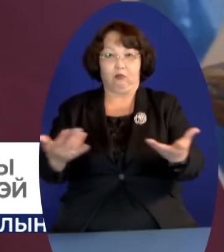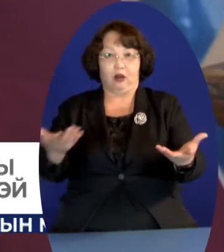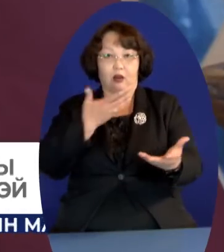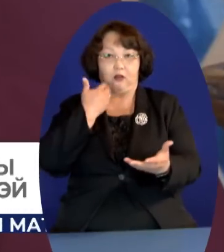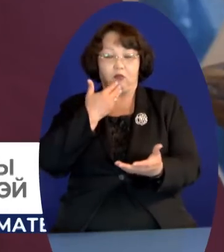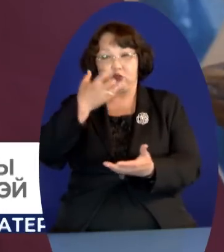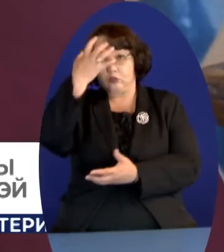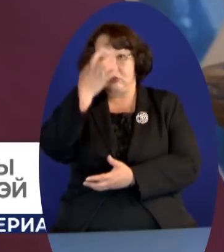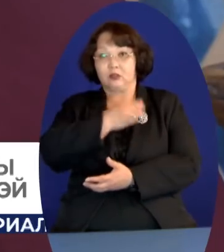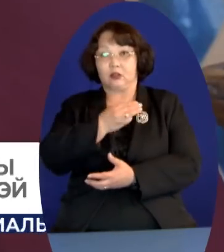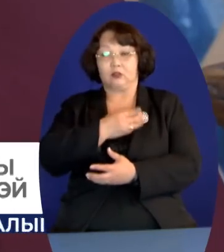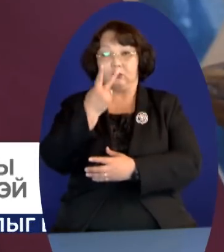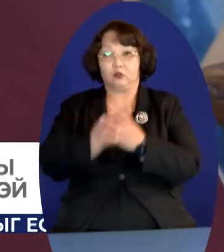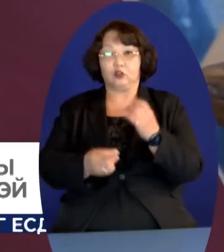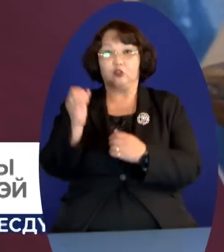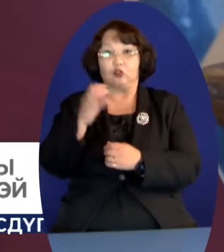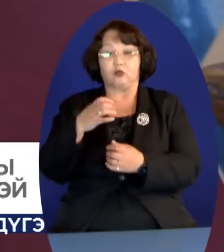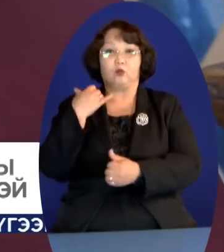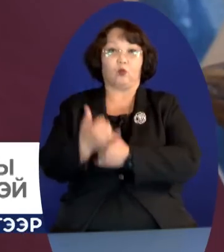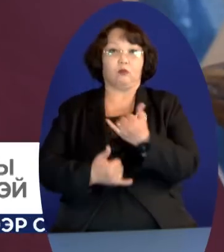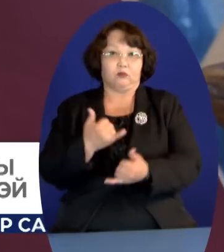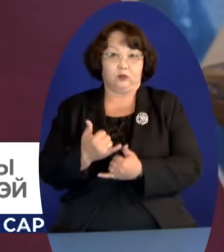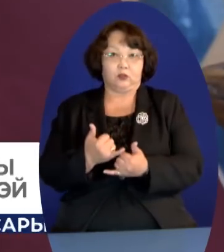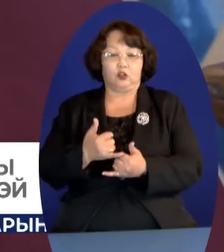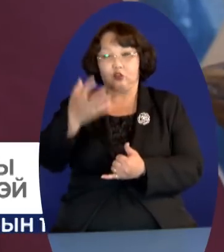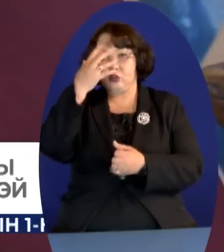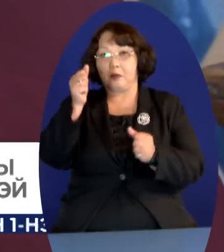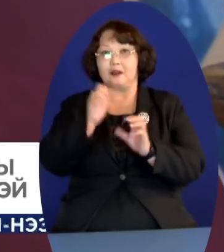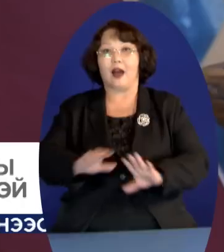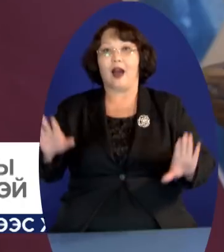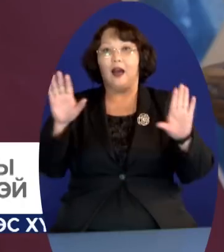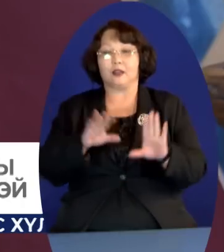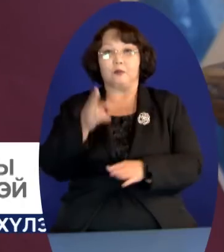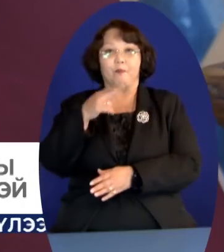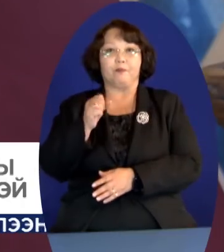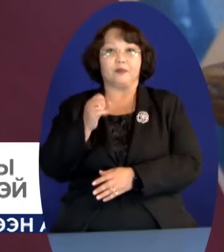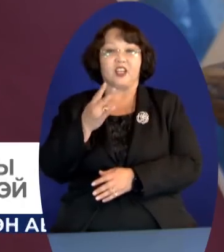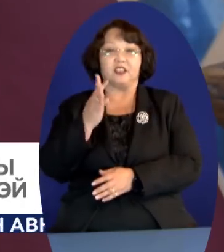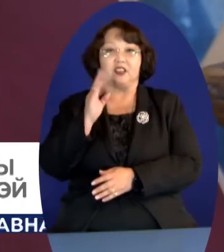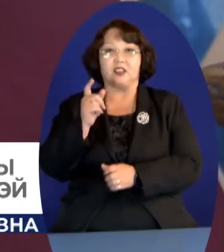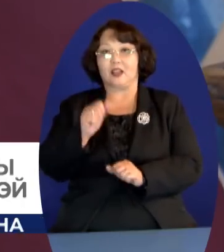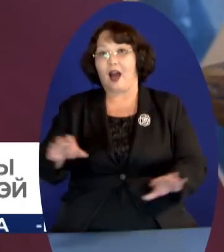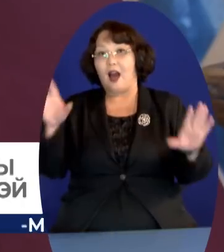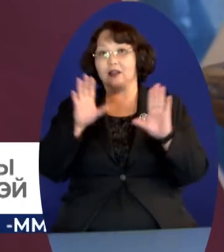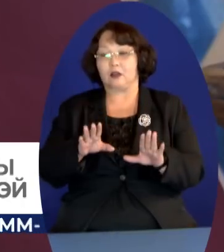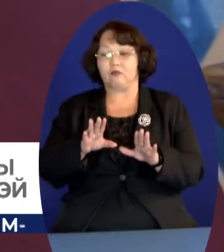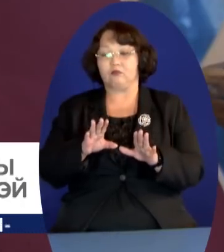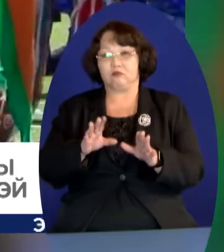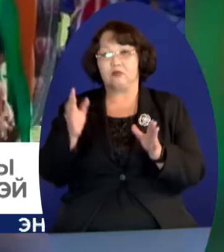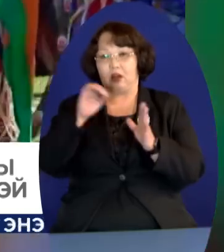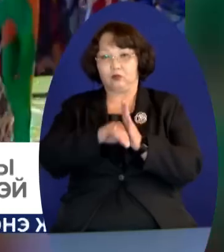ёсны тийм ээ уламжлалтаа гэдэг энэ төрийн наадамч тэр даншиг наадам энэ олон зүйлээр биднэрт